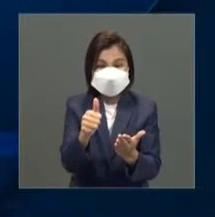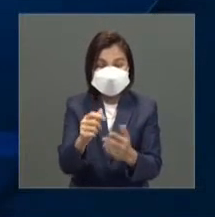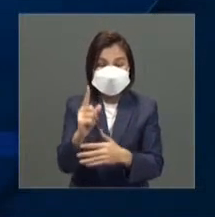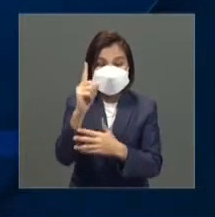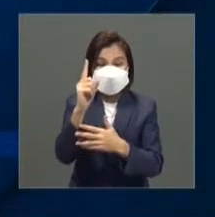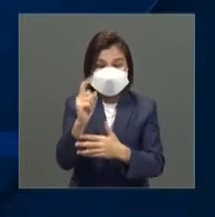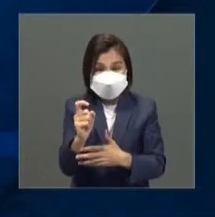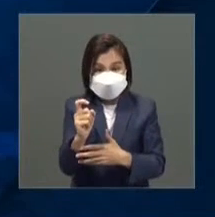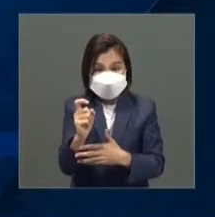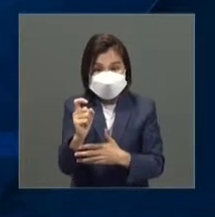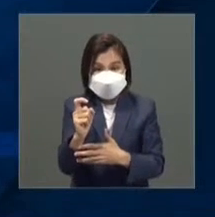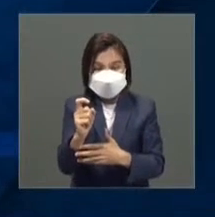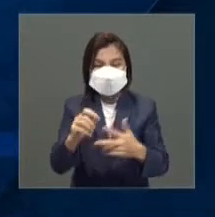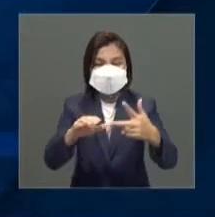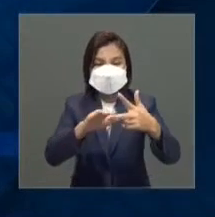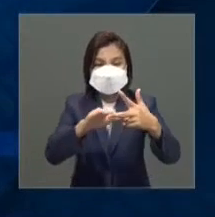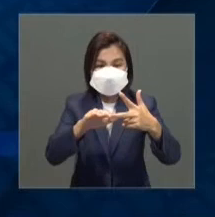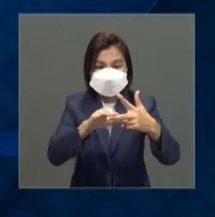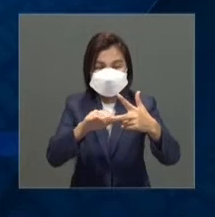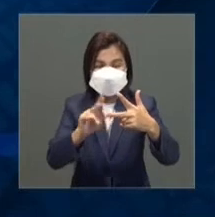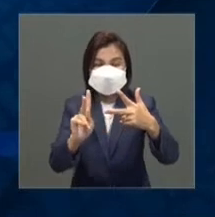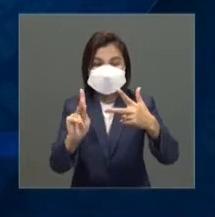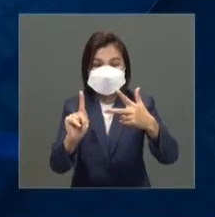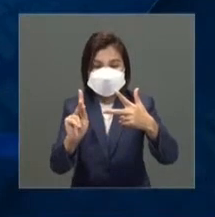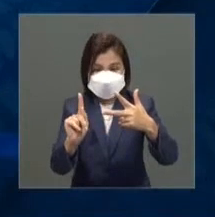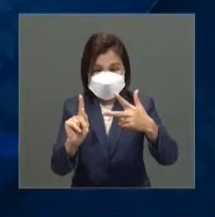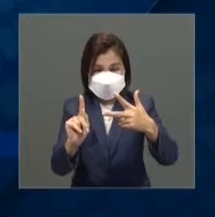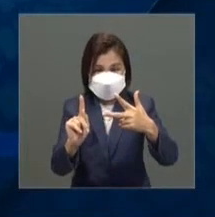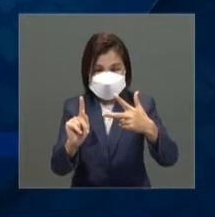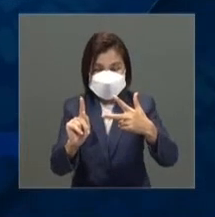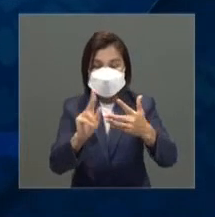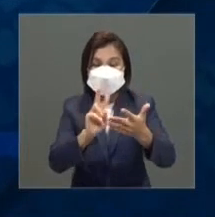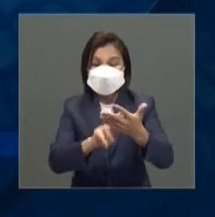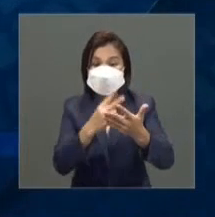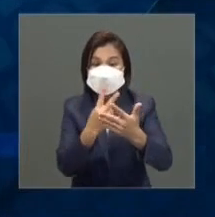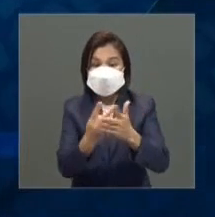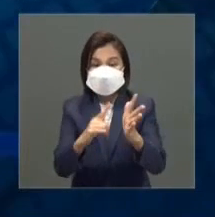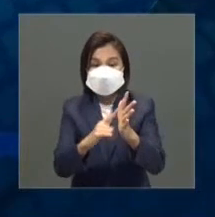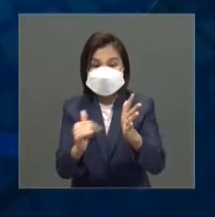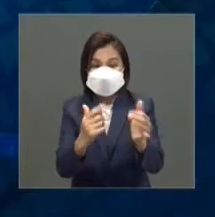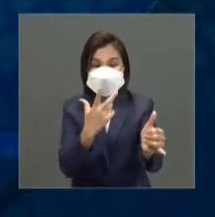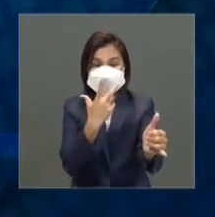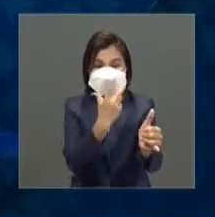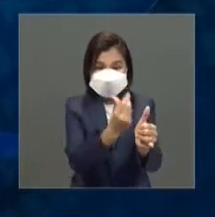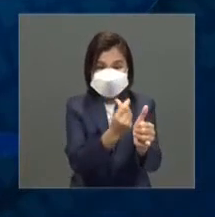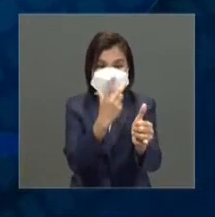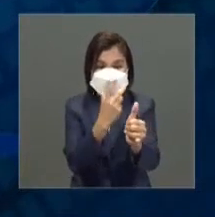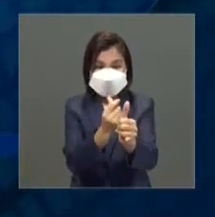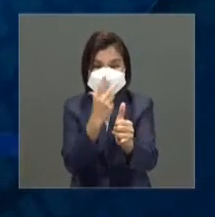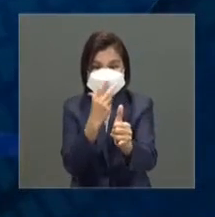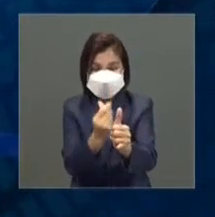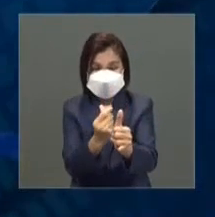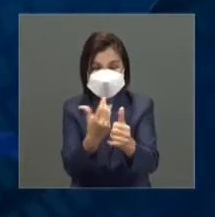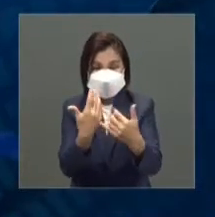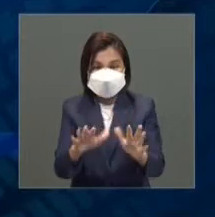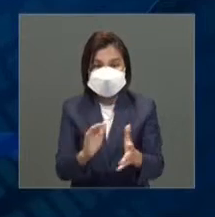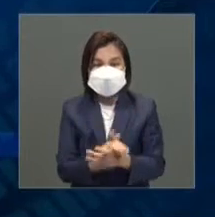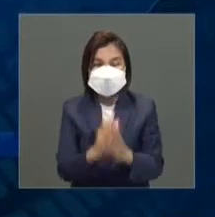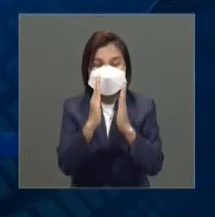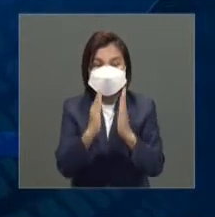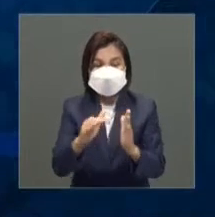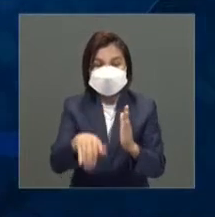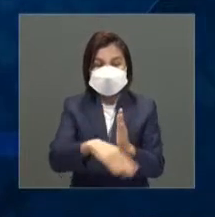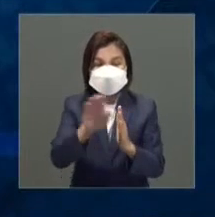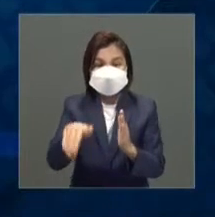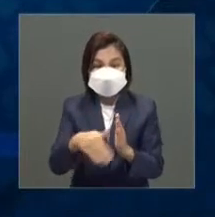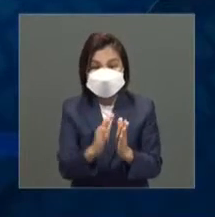ลงมาแตะที่เส้นสีเขียวได้บ้างแล้วนะครับก็คือตอนนี้เราดมฉีดวัคซีนเข้าไปนะครับแล้วก็มีผู้ป่วยหลายคน